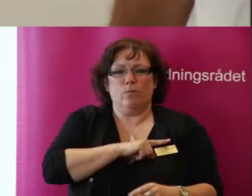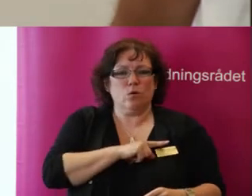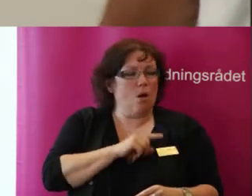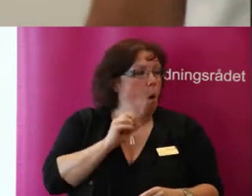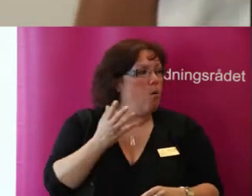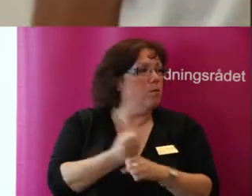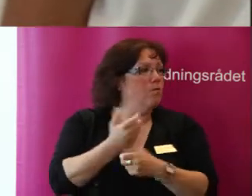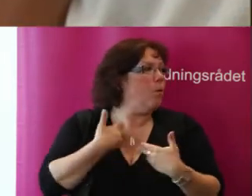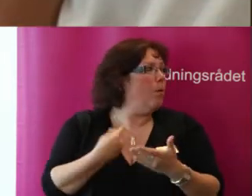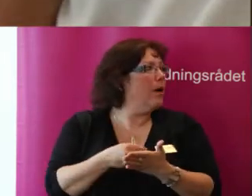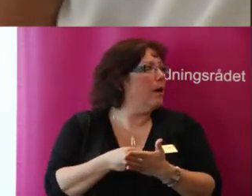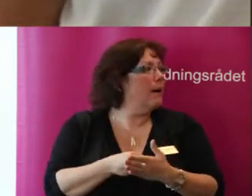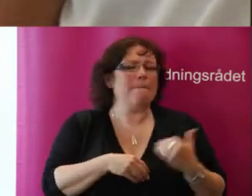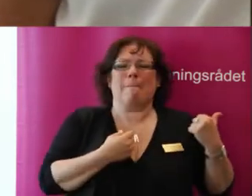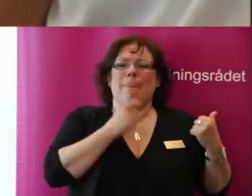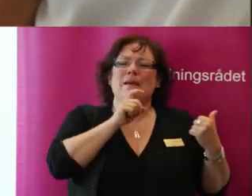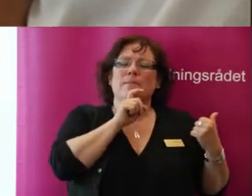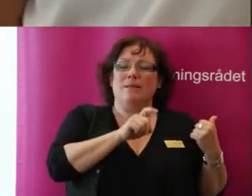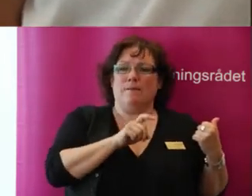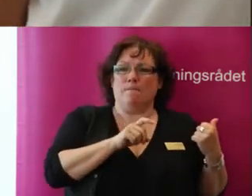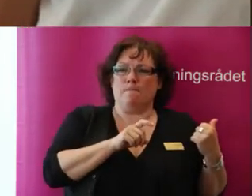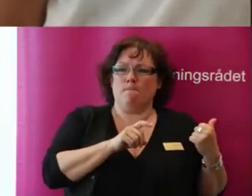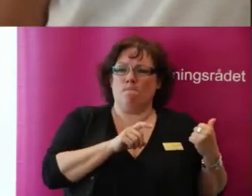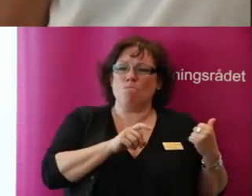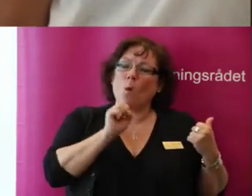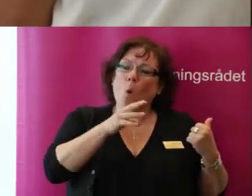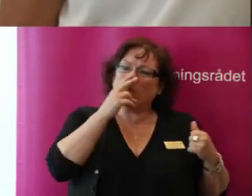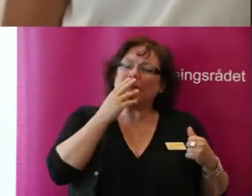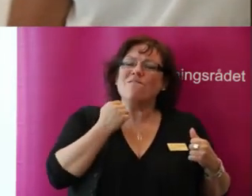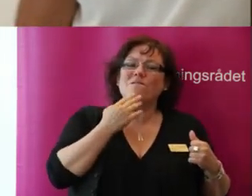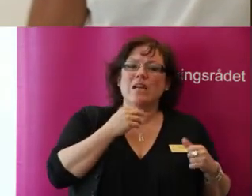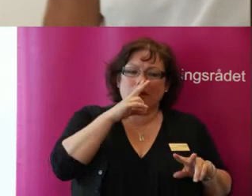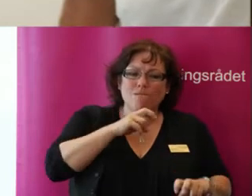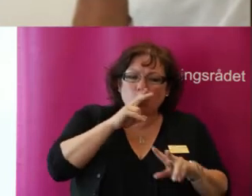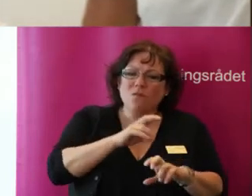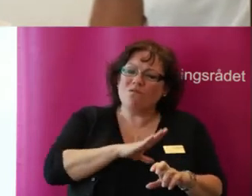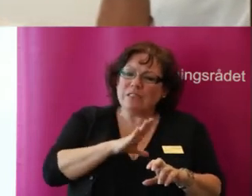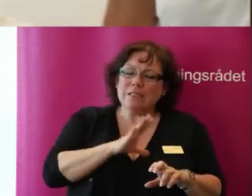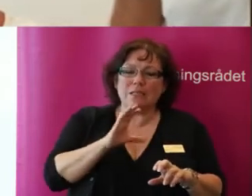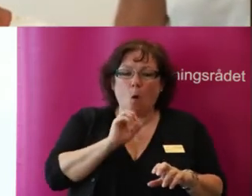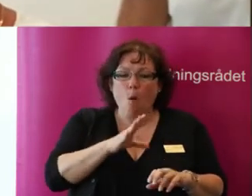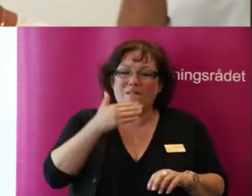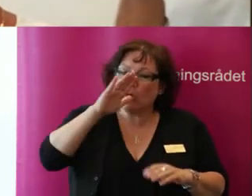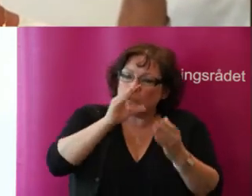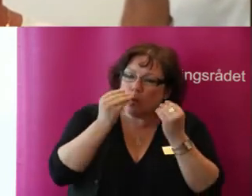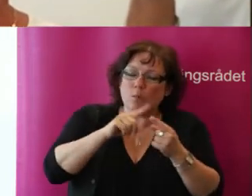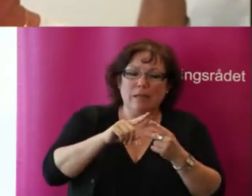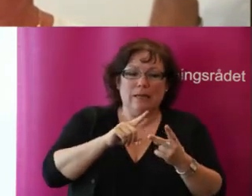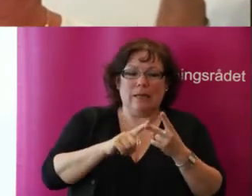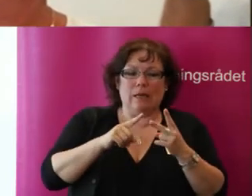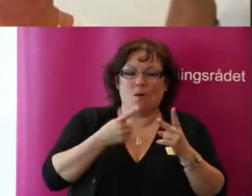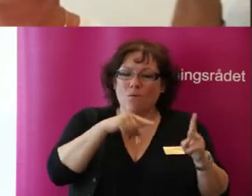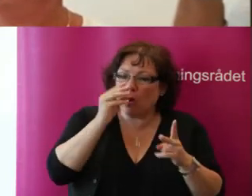replik på det, Per? Ja. Just att det man kan se om man tittar på vilken forskning finns då om folkhögskola, om vuxenutbildning i allmänhet, liksom vuxnas